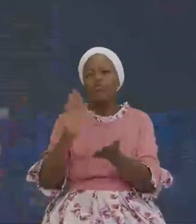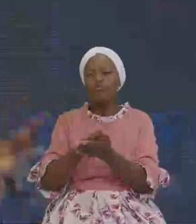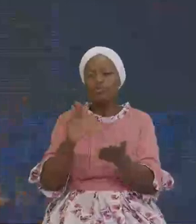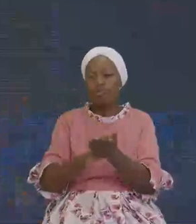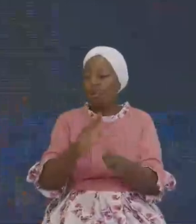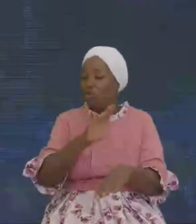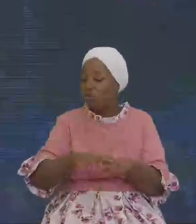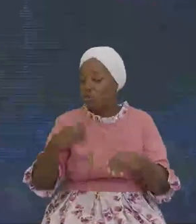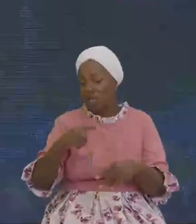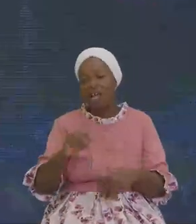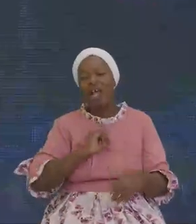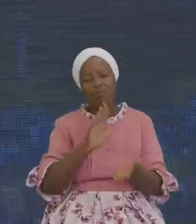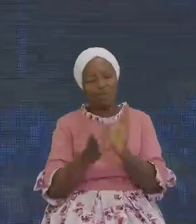l'école.